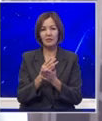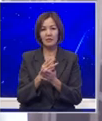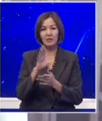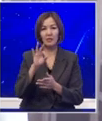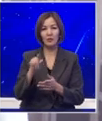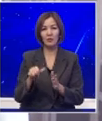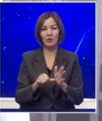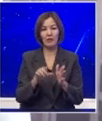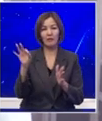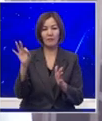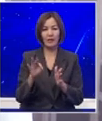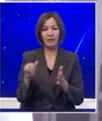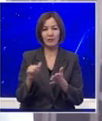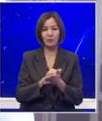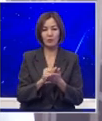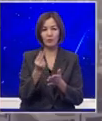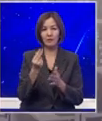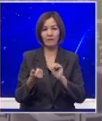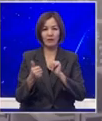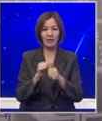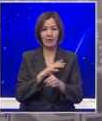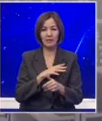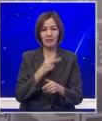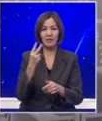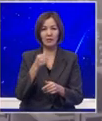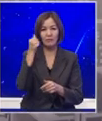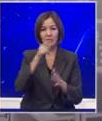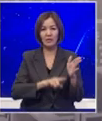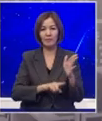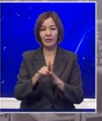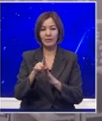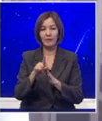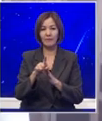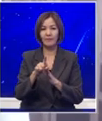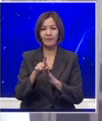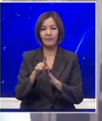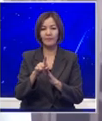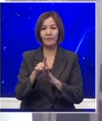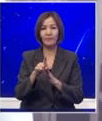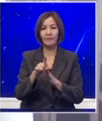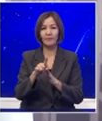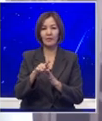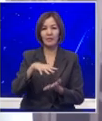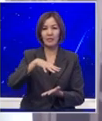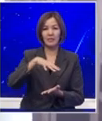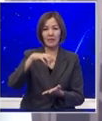0,6% құжат қазір цифрланды. Біз 20 жылдан бастап осы сканерлік аппараттарды